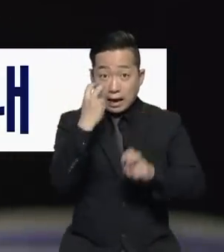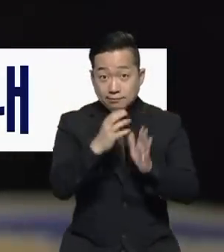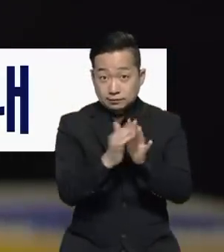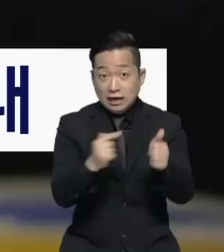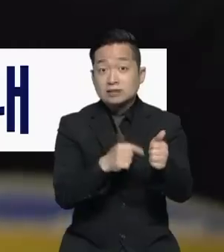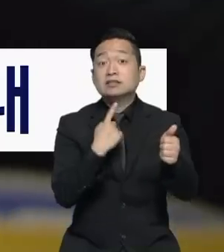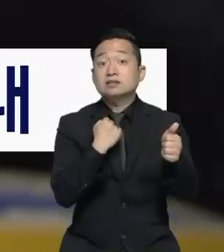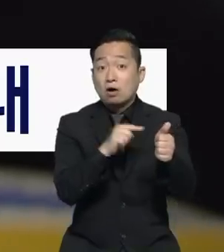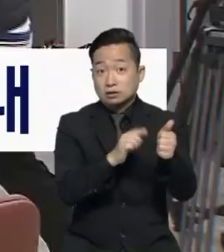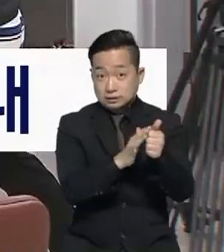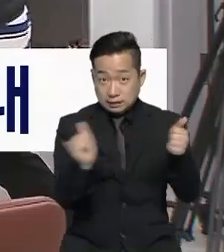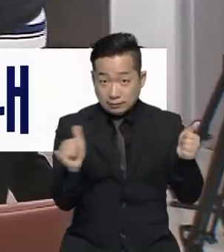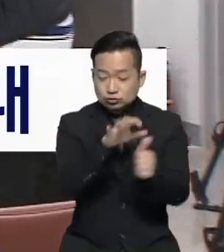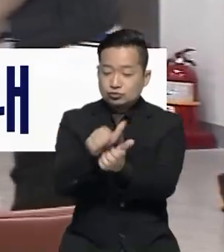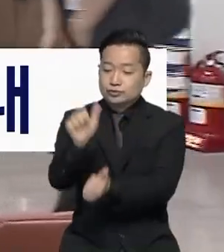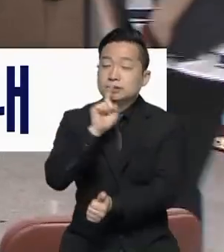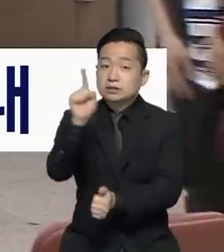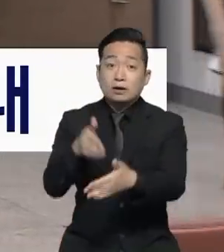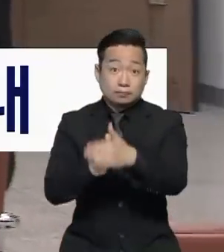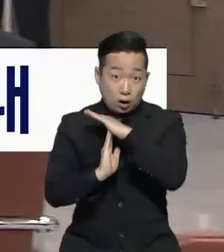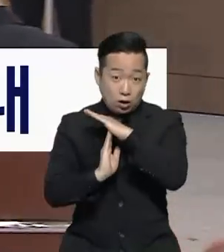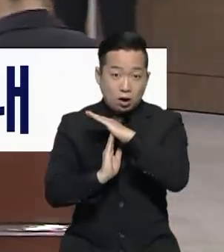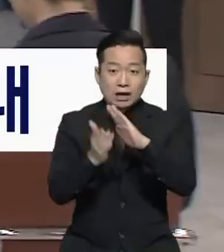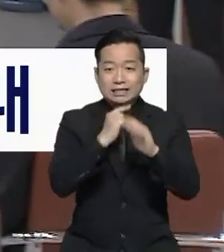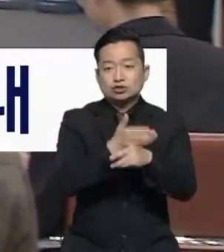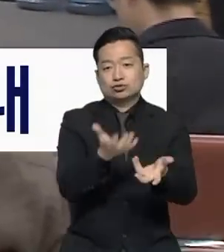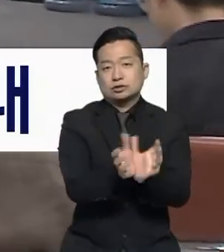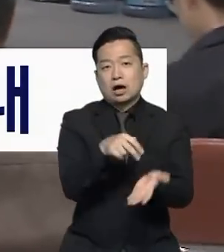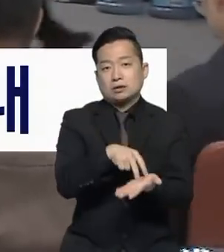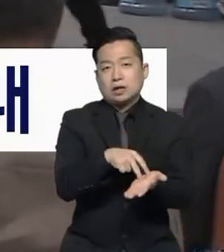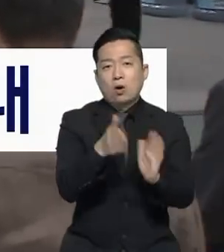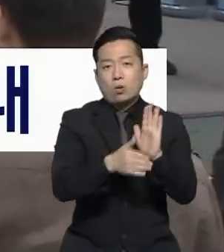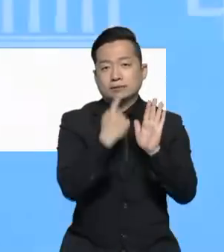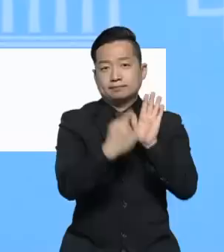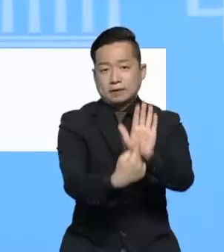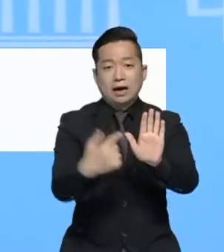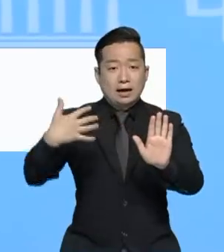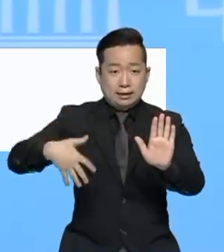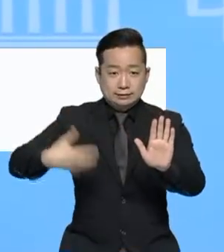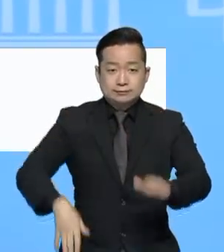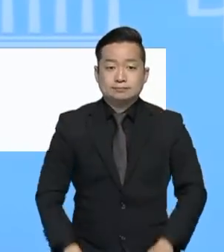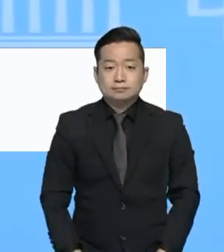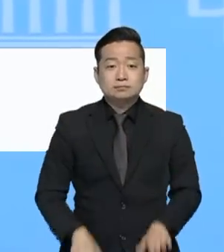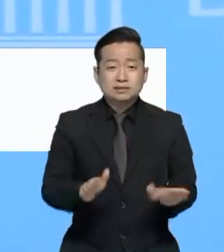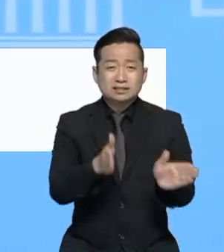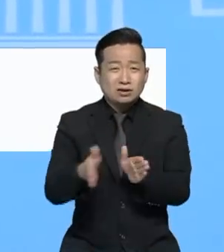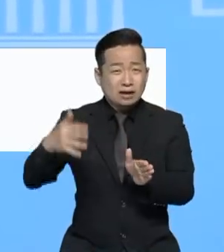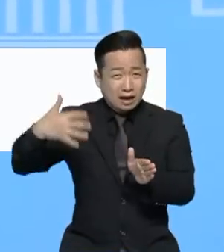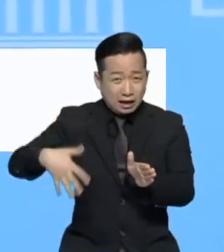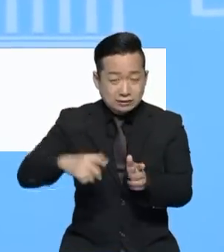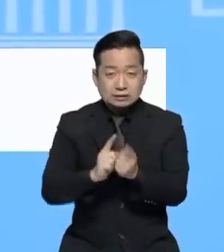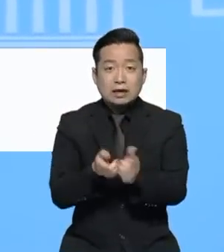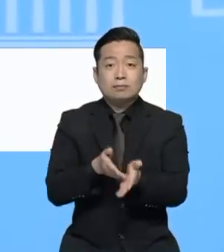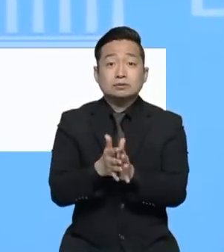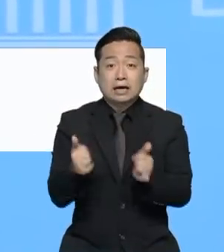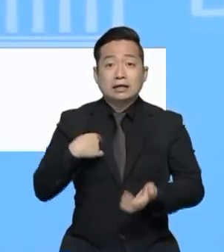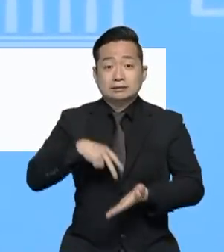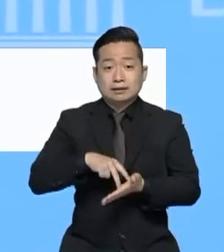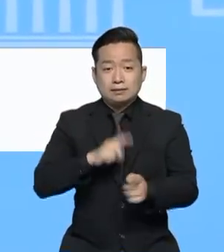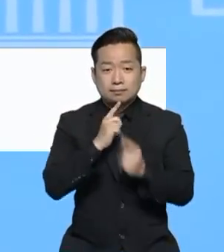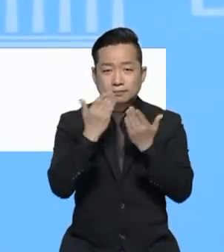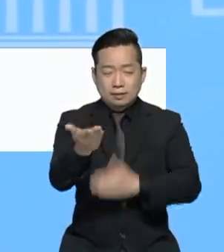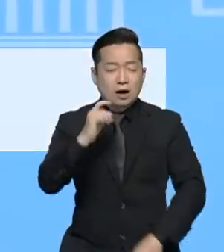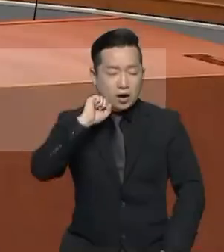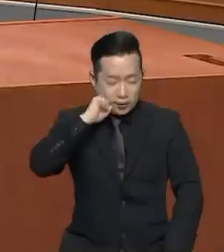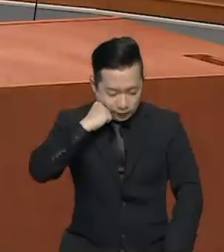구속영장이 기각된 것과 관련해 민주당은 공식입장을 내지 않았습니다 아직은 정리된 의견이 없기 때문에 대변인으로서 말씀드리긴